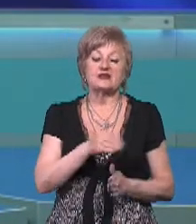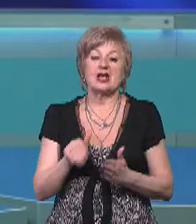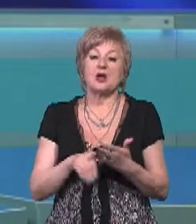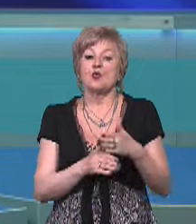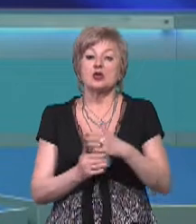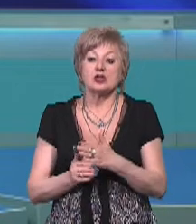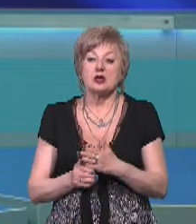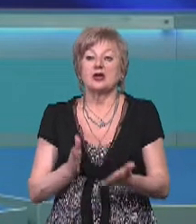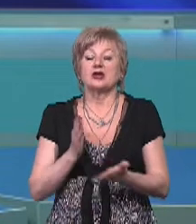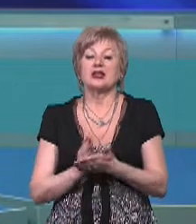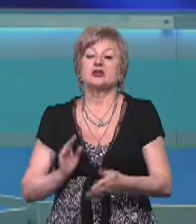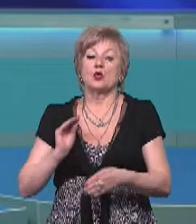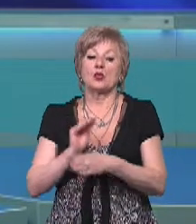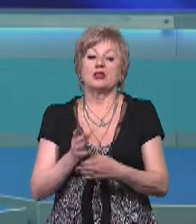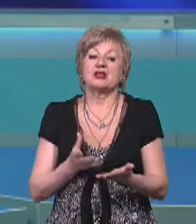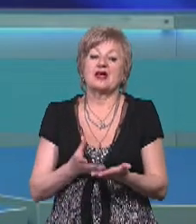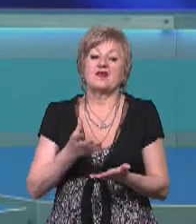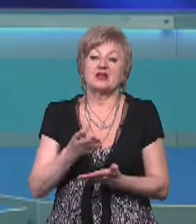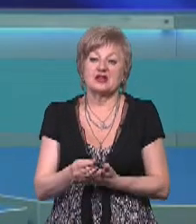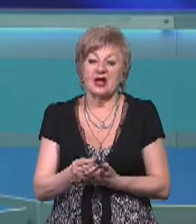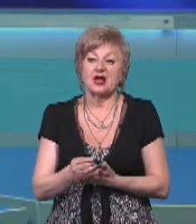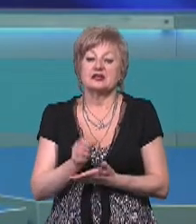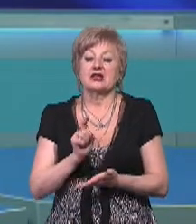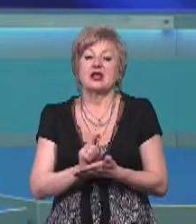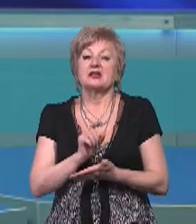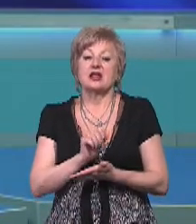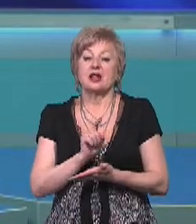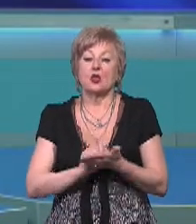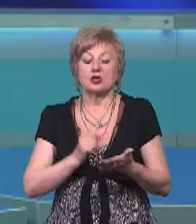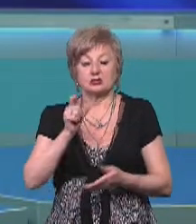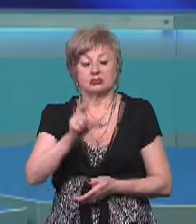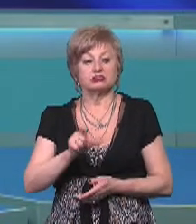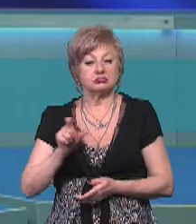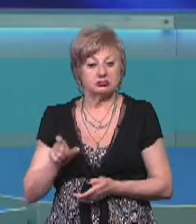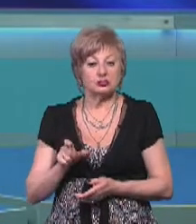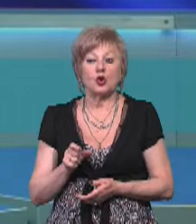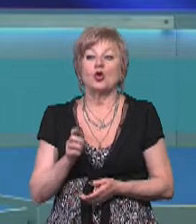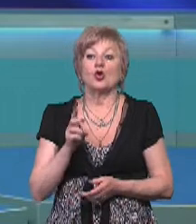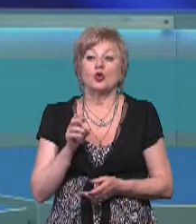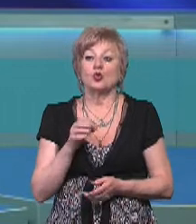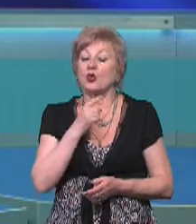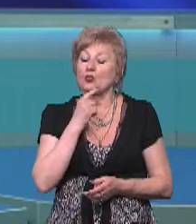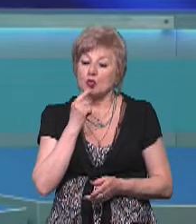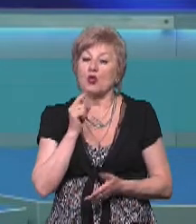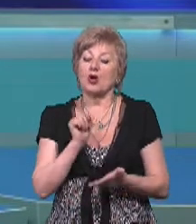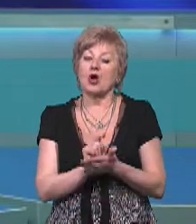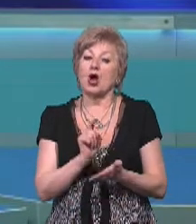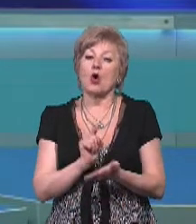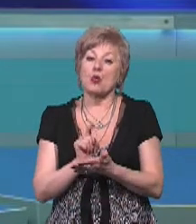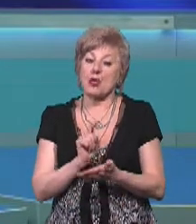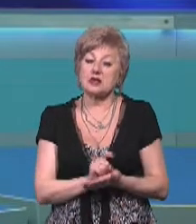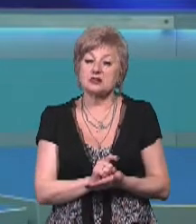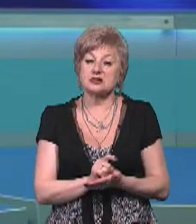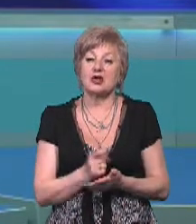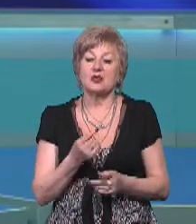Є додаткове фінансування – це податок на доходи фізичних осіб, але і багато нових повноважень. Тому це